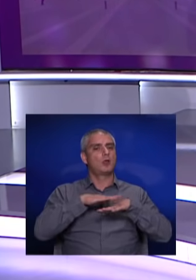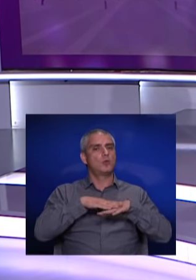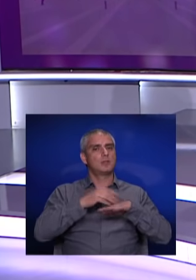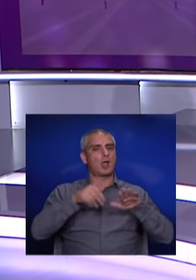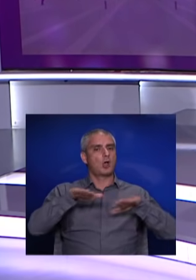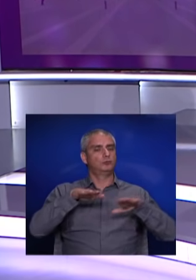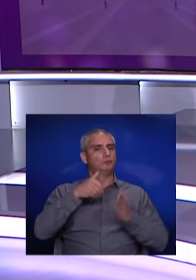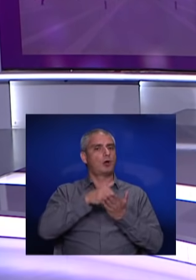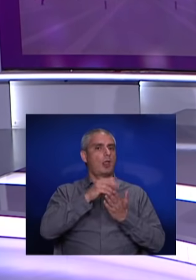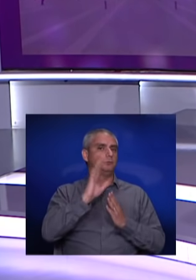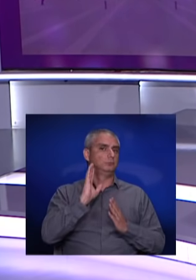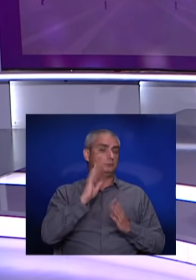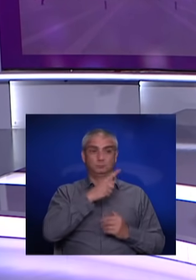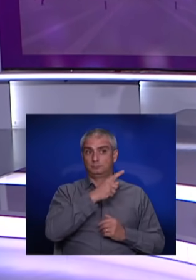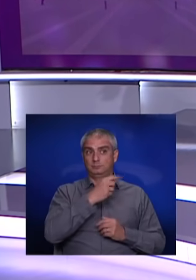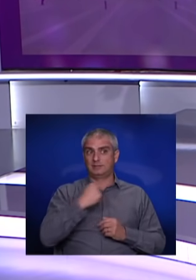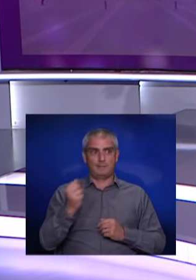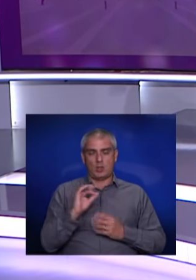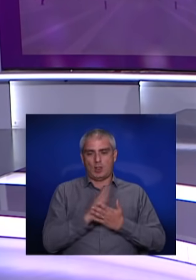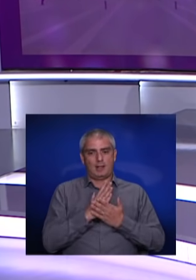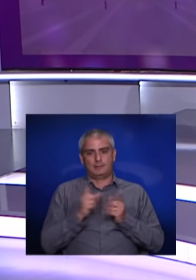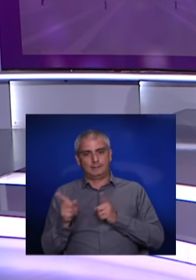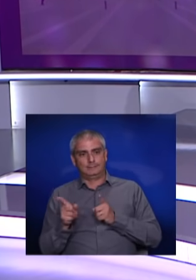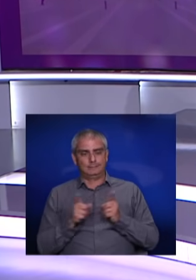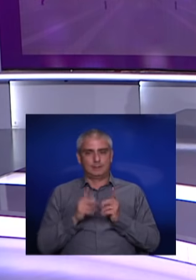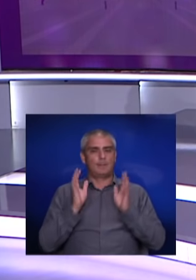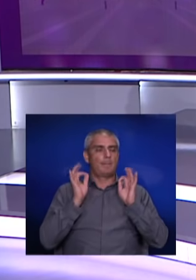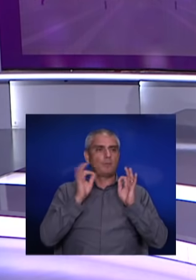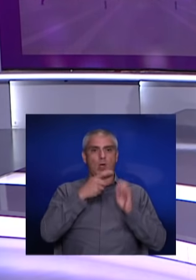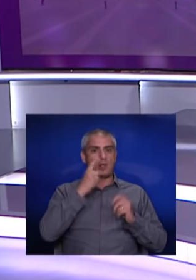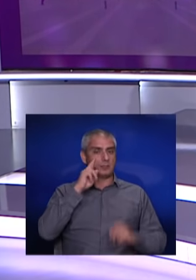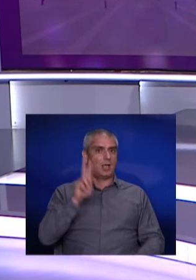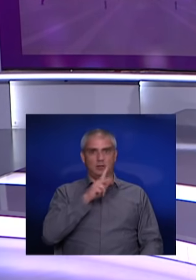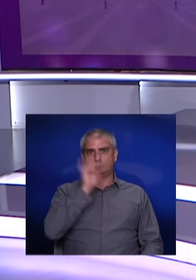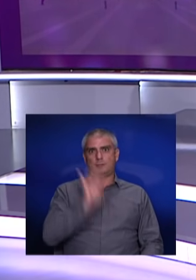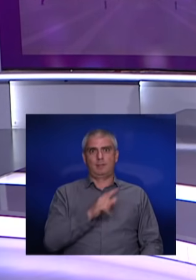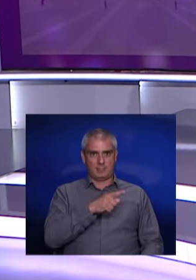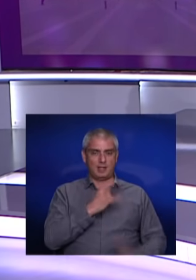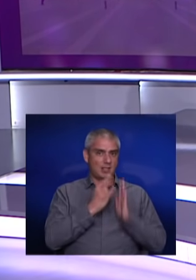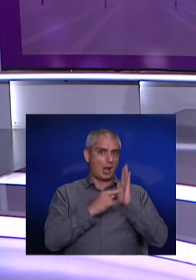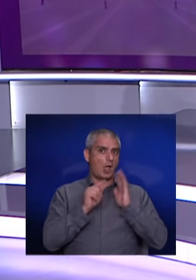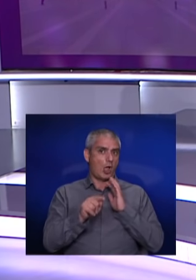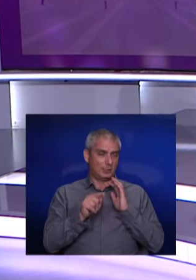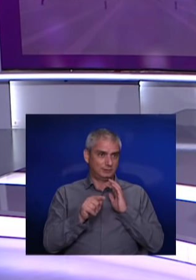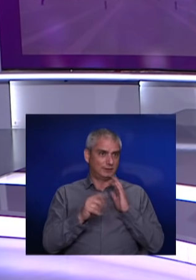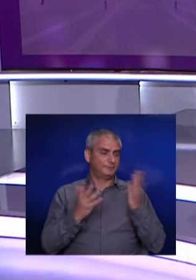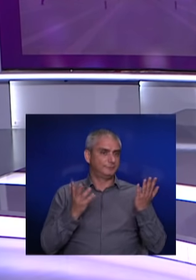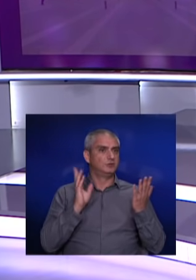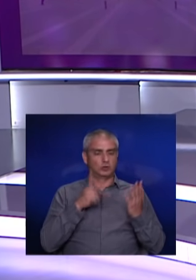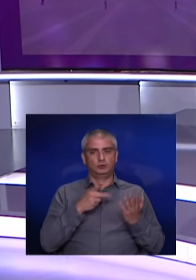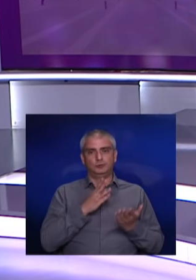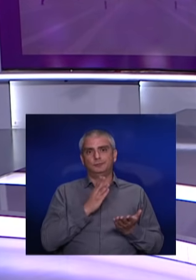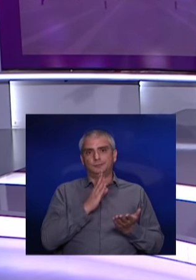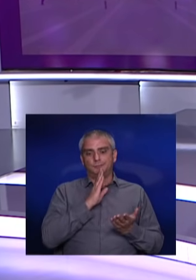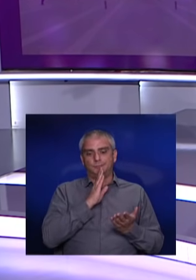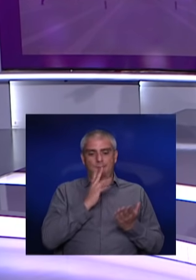ממשלה. כאן ימינה עדיין לא החליטה איפה היא עומדת, במיוחד הילד שקד נחשבת מתנגדת לחוק הזה. כלומר, יש כאן מוקד